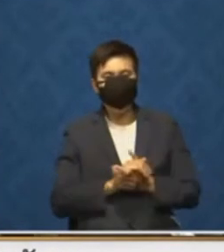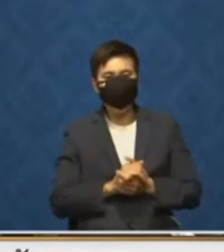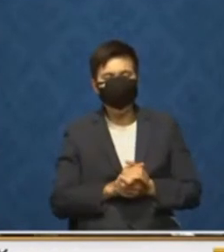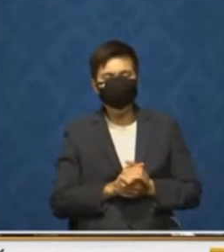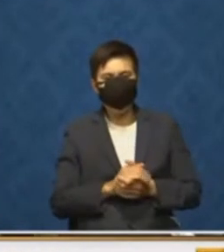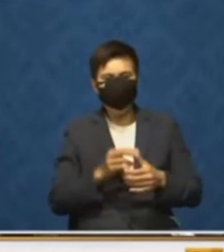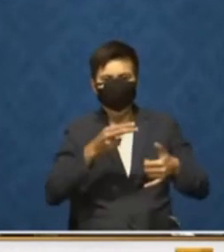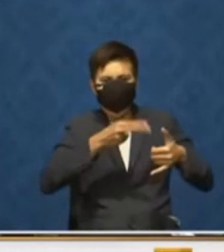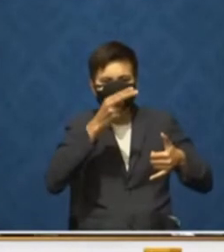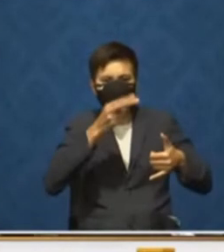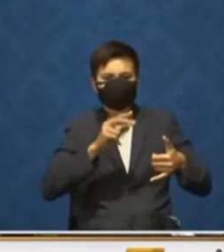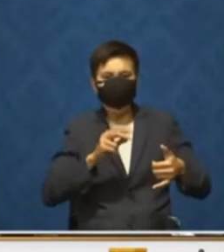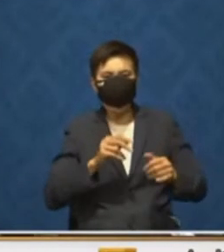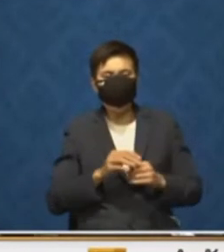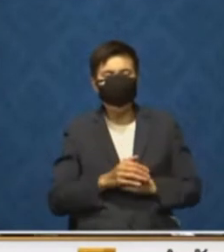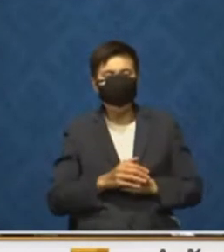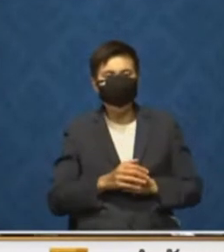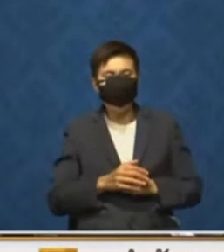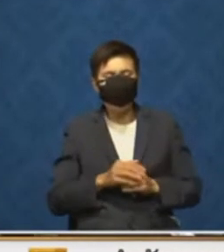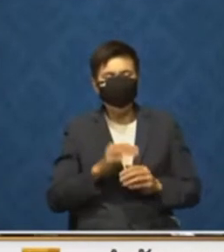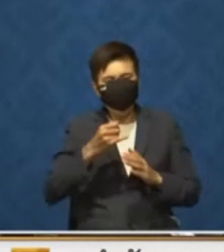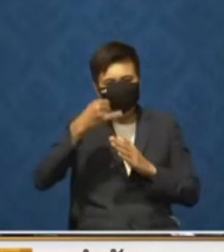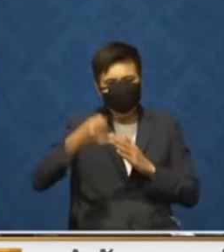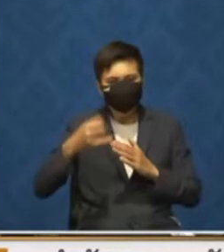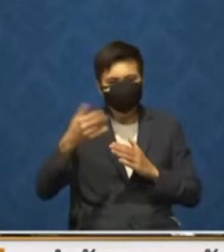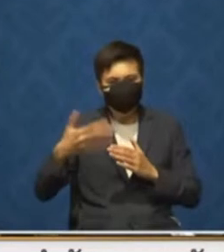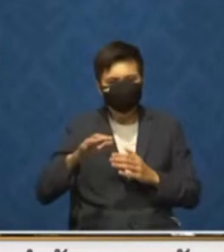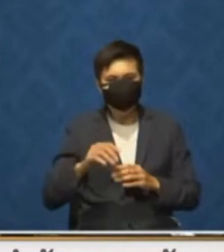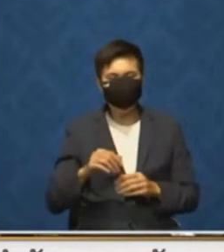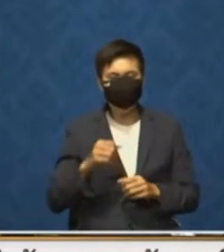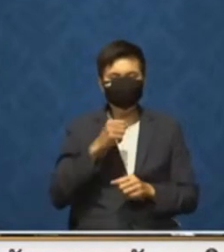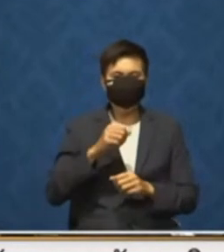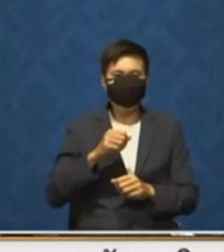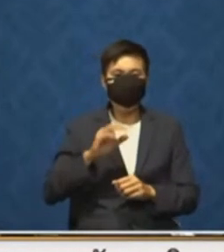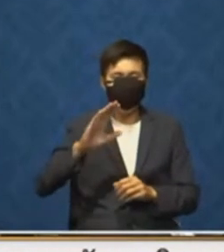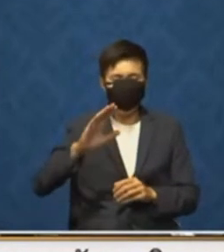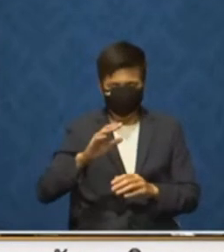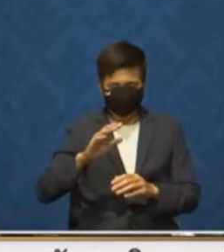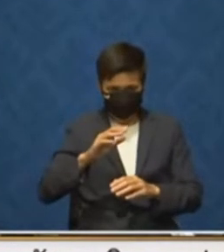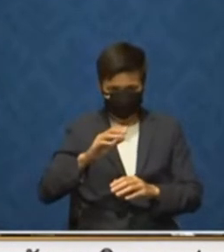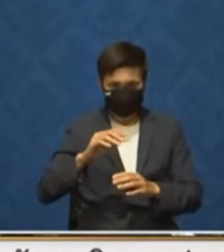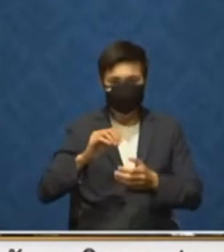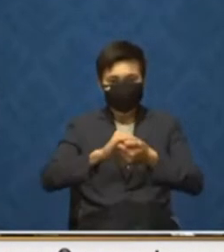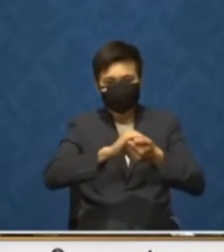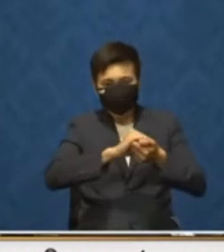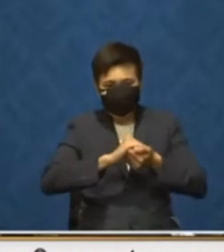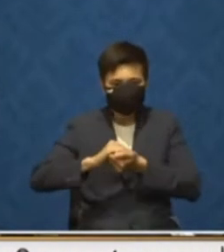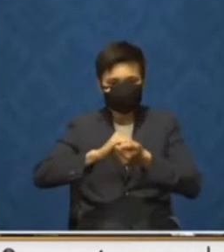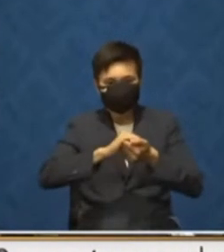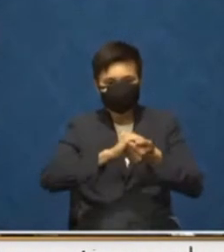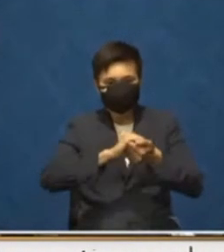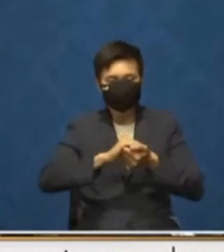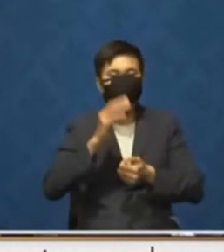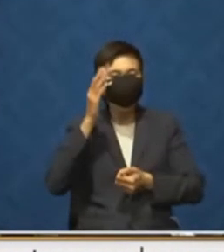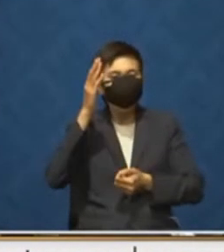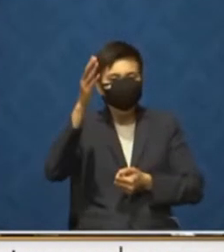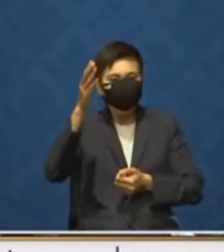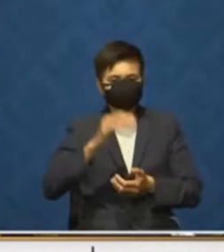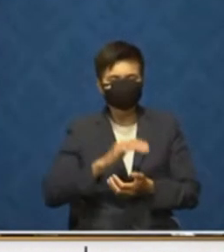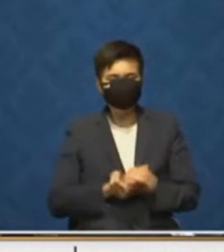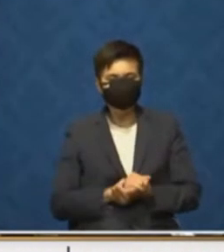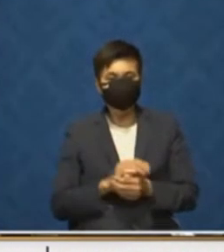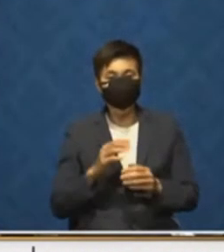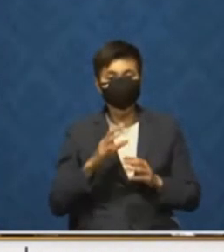ต้องช่วยกันทำให้จบจบแล้วก็จะได้ฟื้นสัมพันธ์จะไปทำไมดีต่อแต่ผมชื่อมันสิ่งขาดที่ผมพูดอยู่ตอน